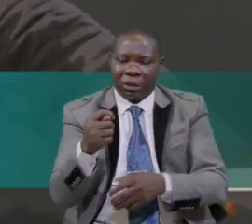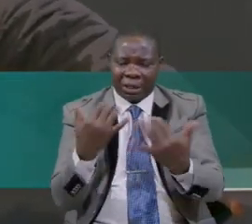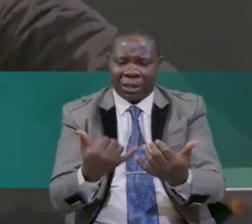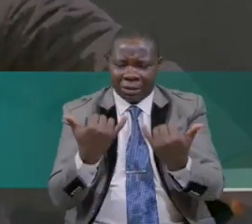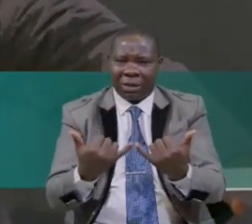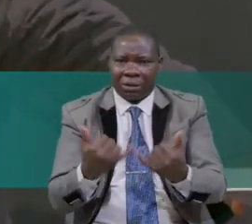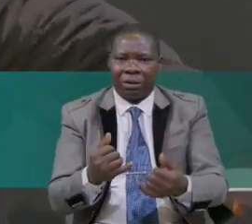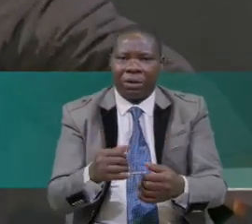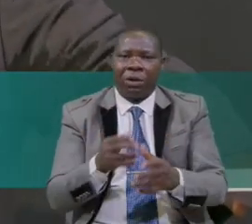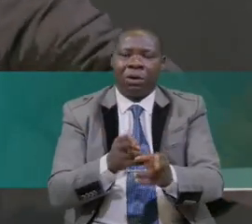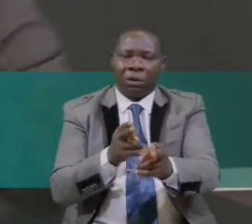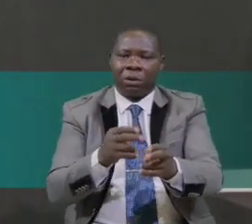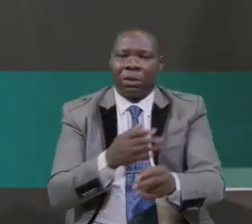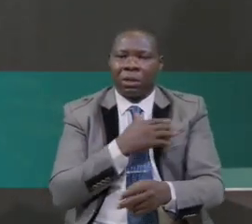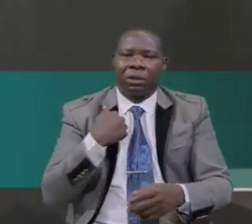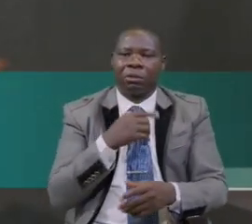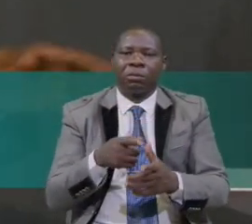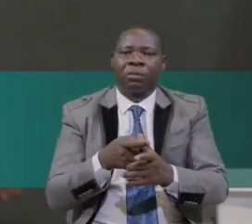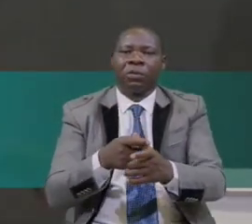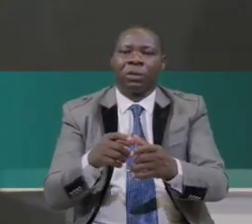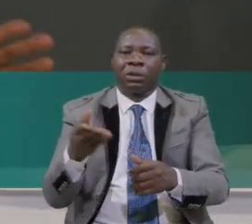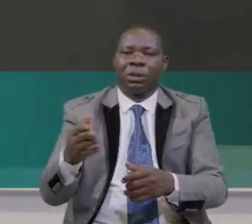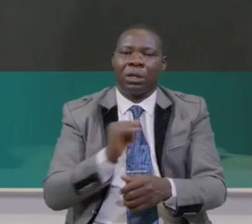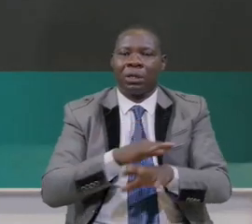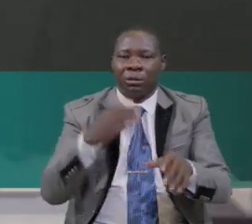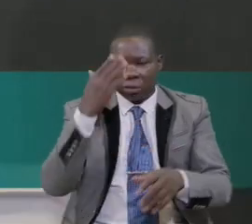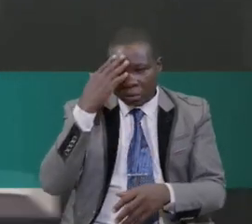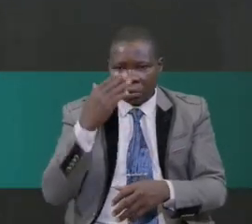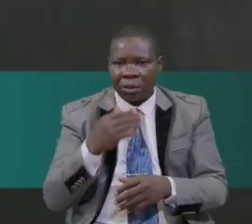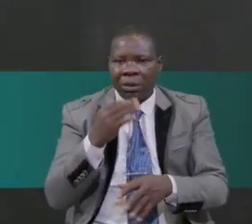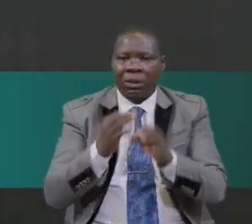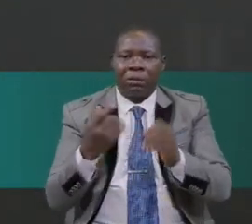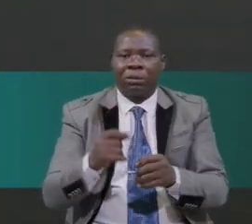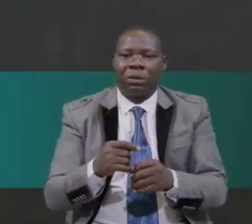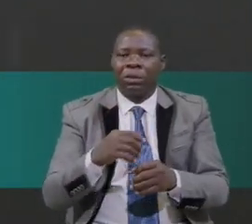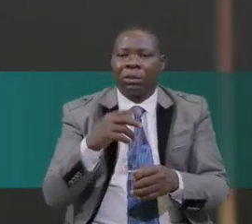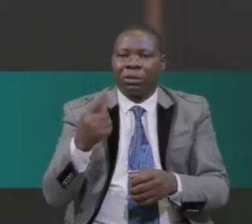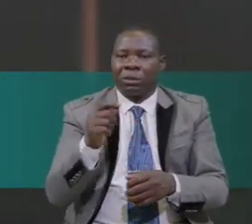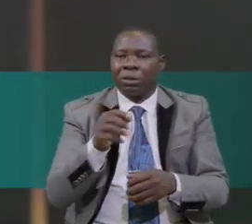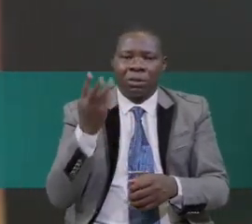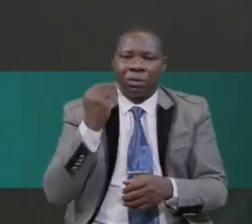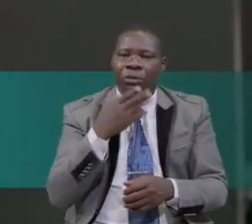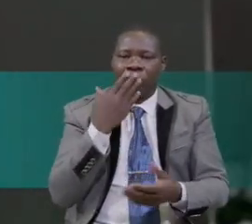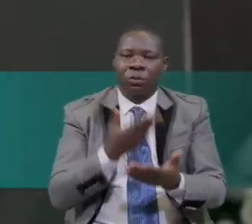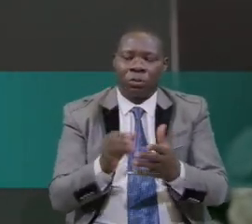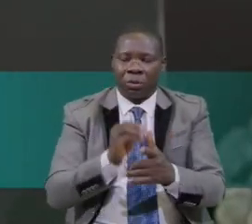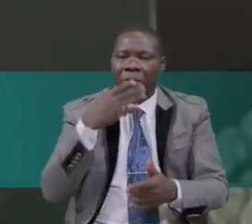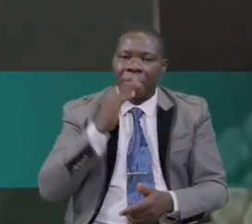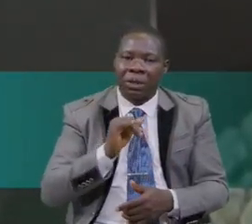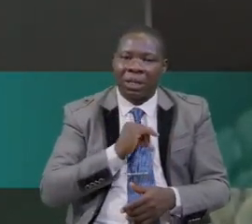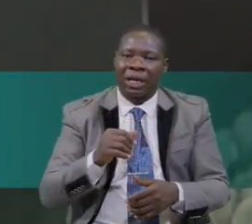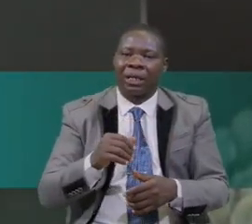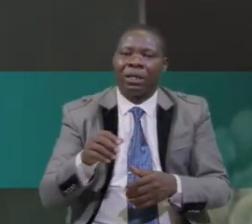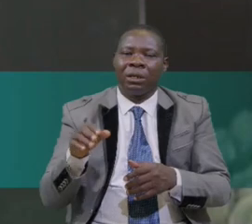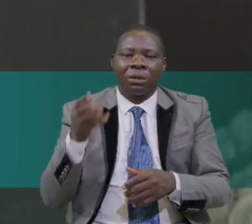Et nous sommes allés là-bas. Je ne savais même pas. Je ne savais pas si la toilette était en bon. Je ne connaissais